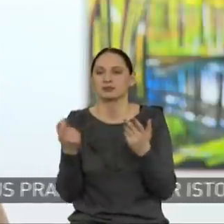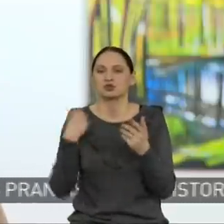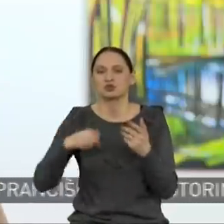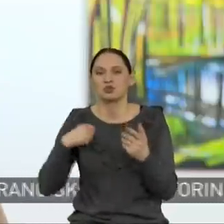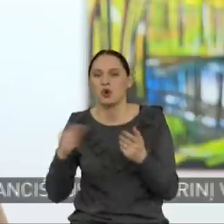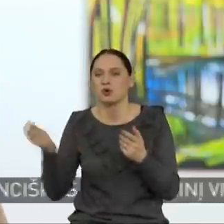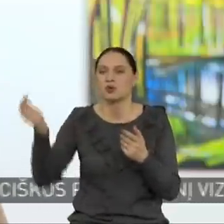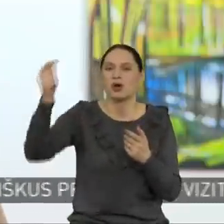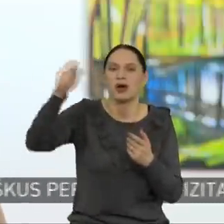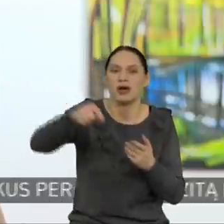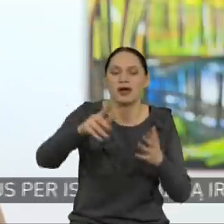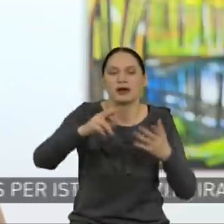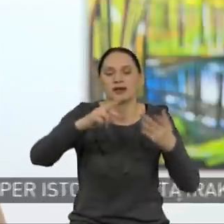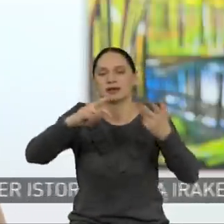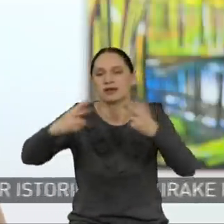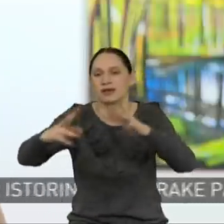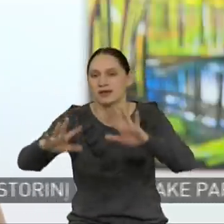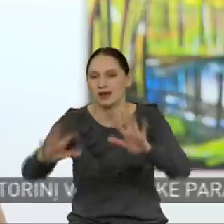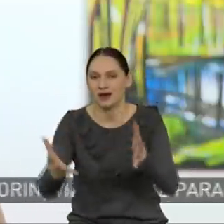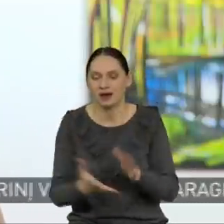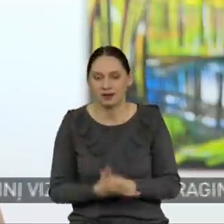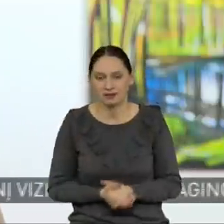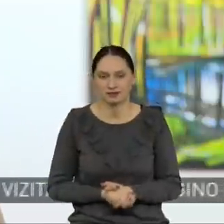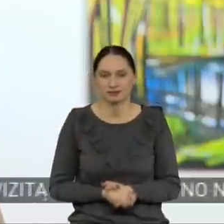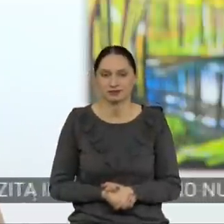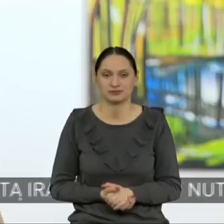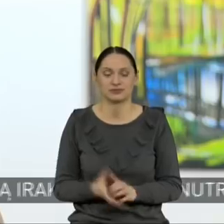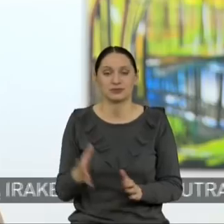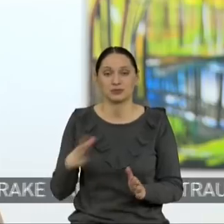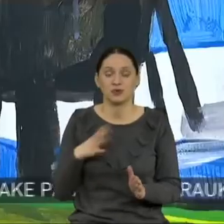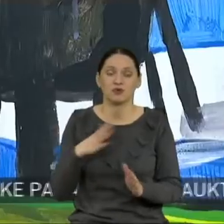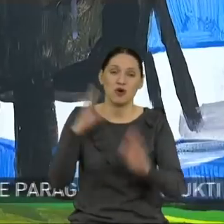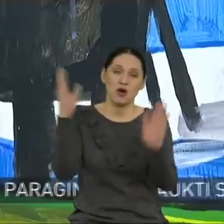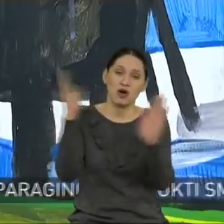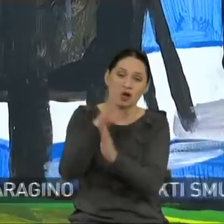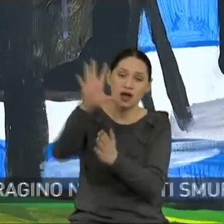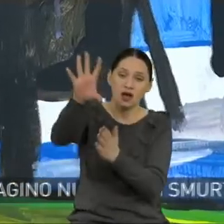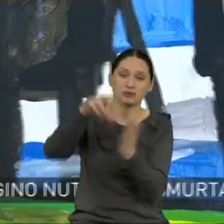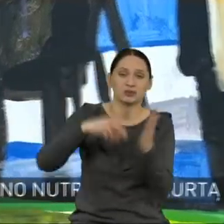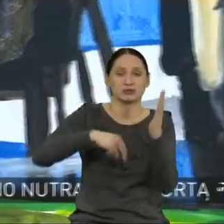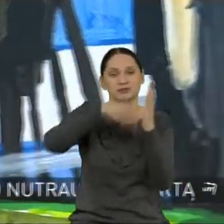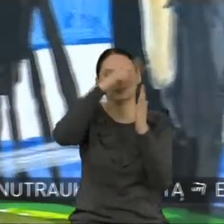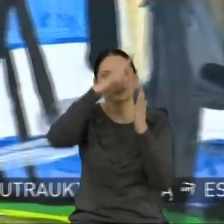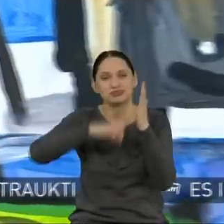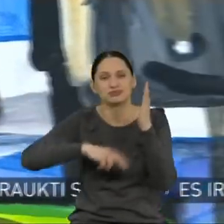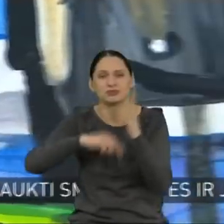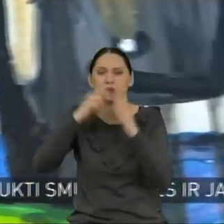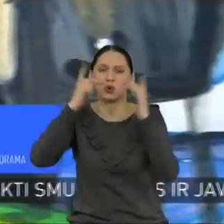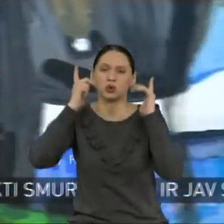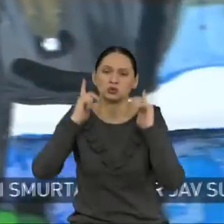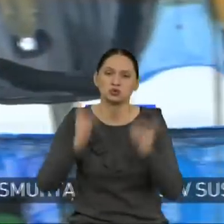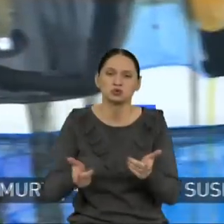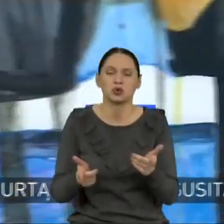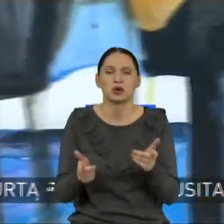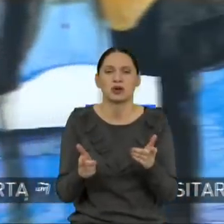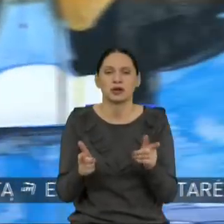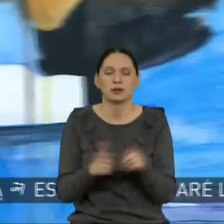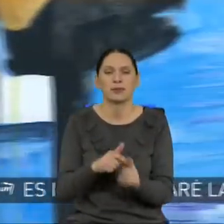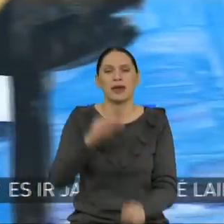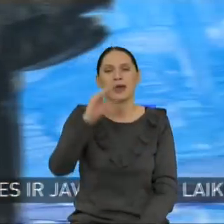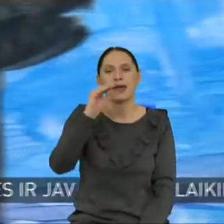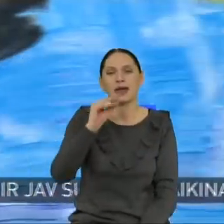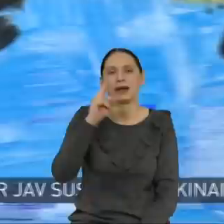Ir tada, kai inkūrė tą peizažą, tai ne kaip tradicinį, realistinį ar ekspresionistinį